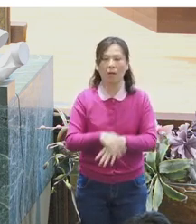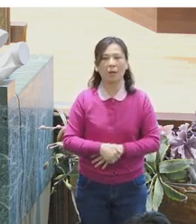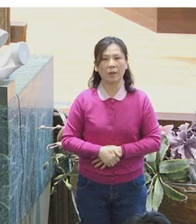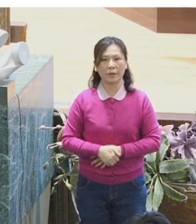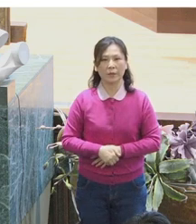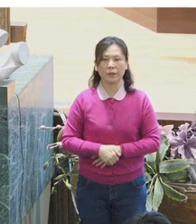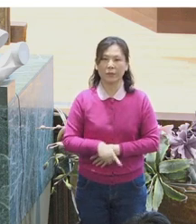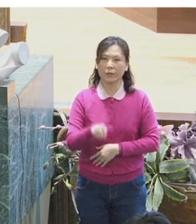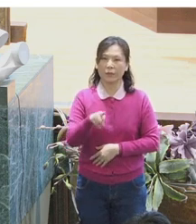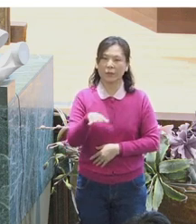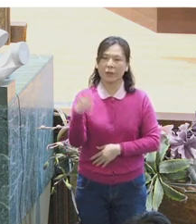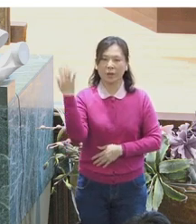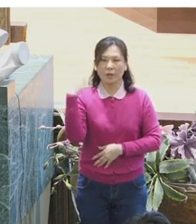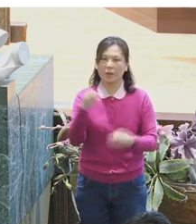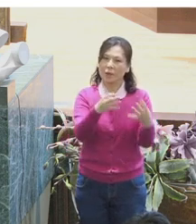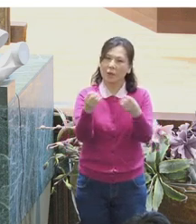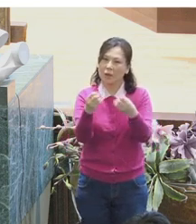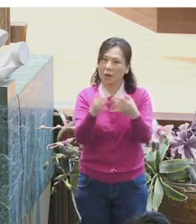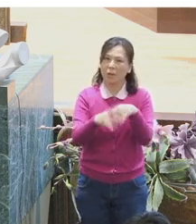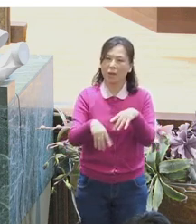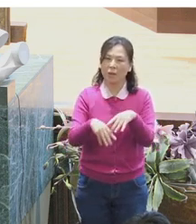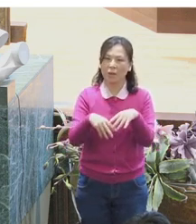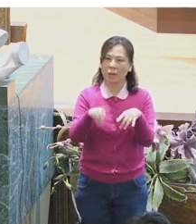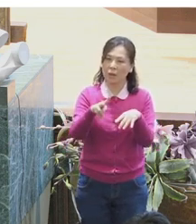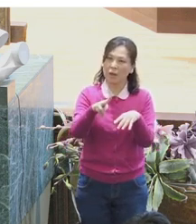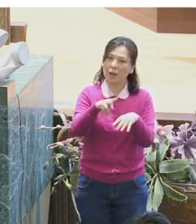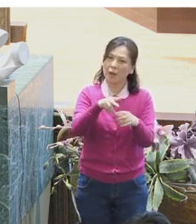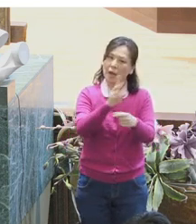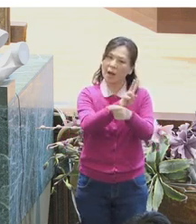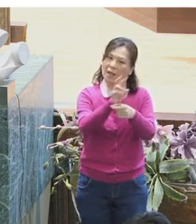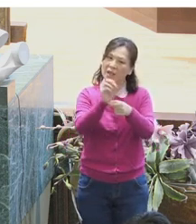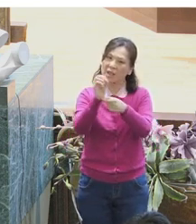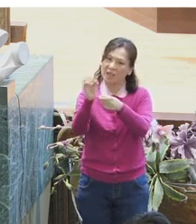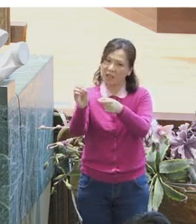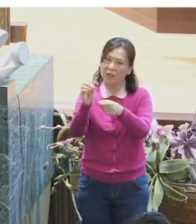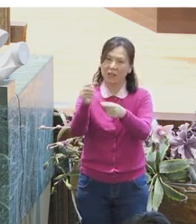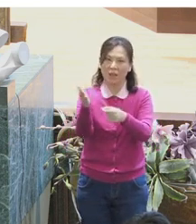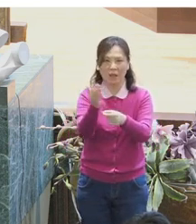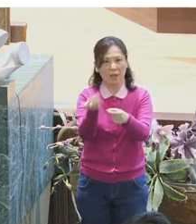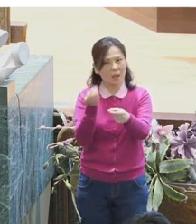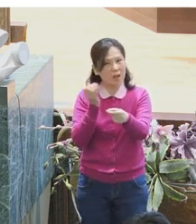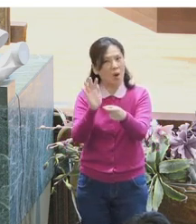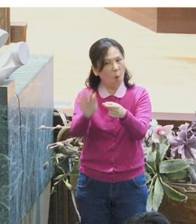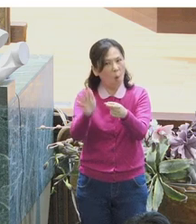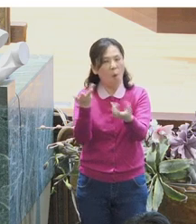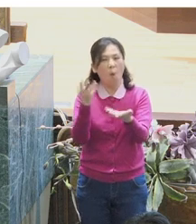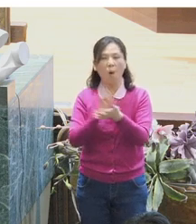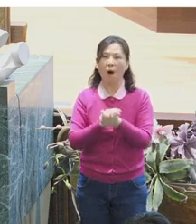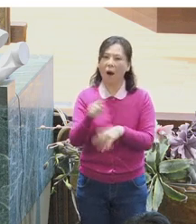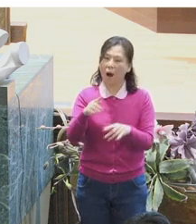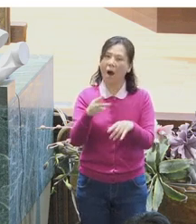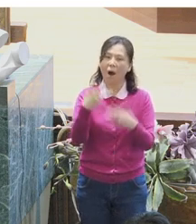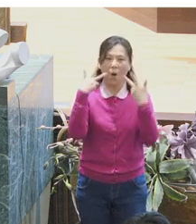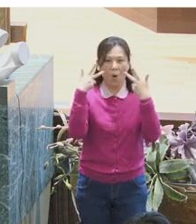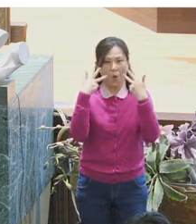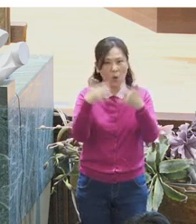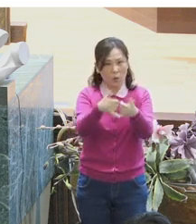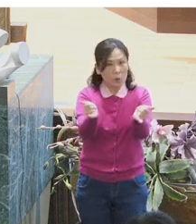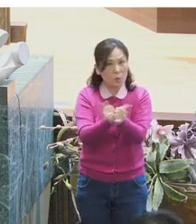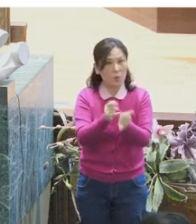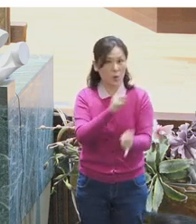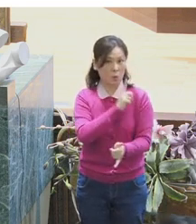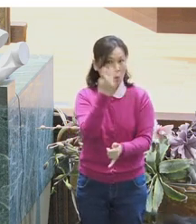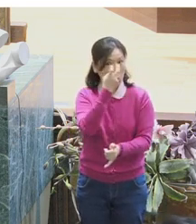候有谈了很多，尤其是2000年前后。那有些人觉得说，好，原住民自治那就是 给你一个那个就